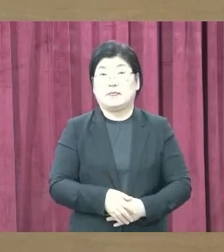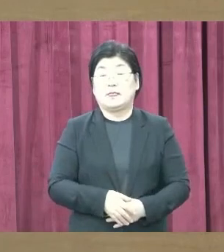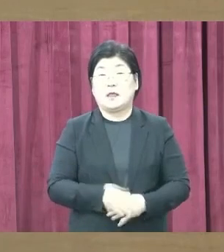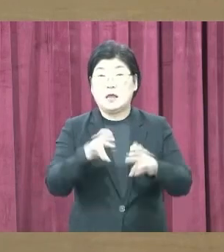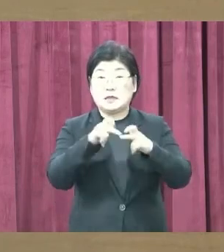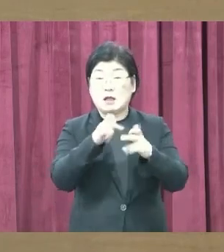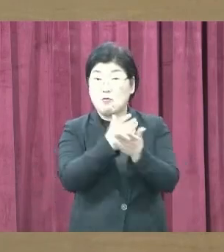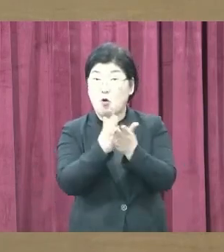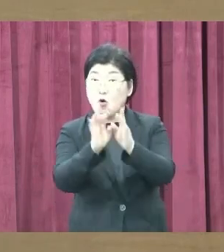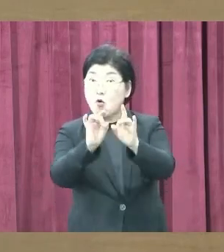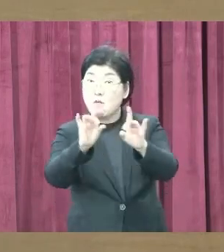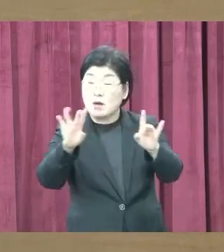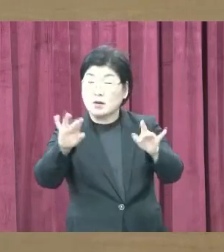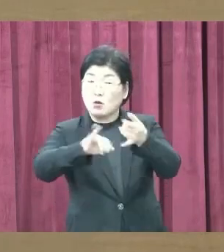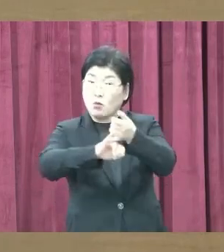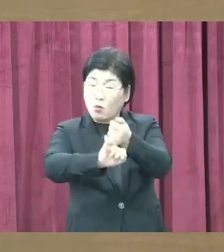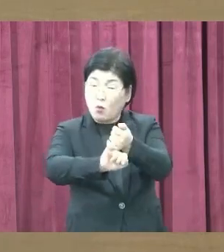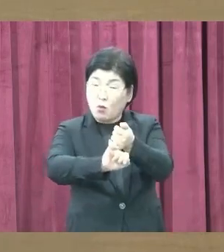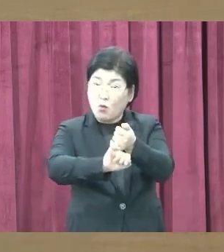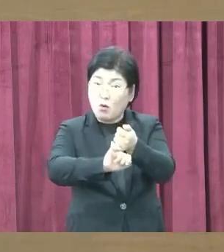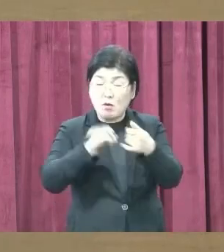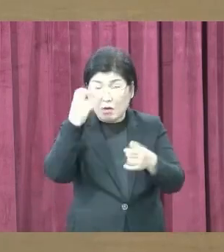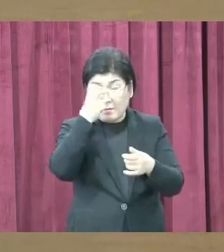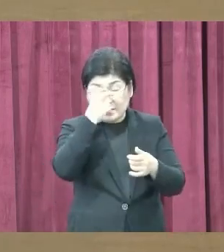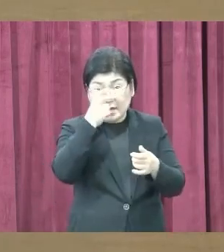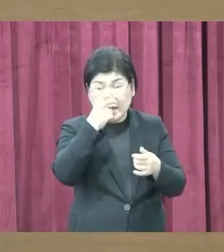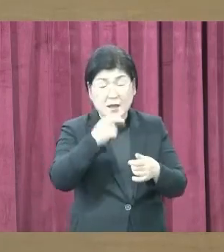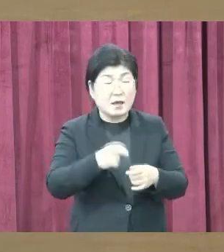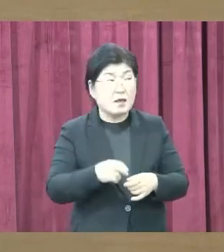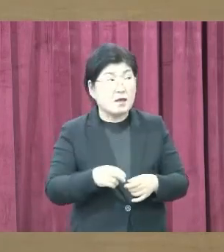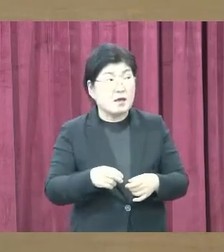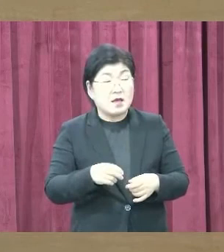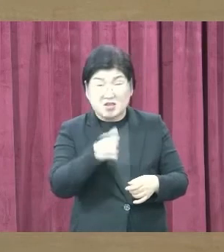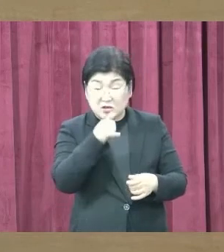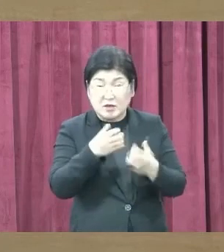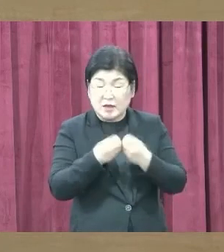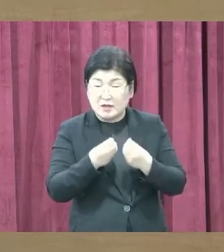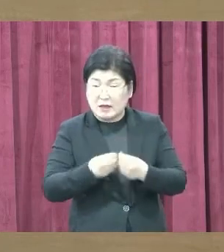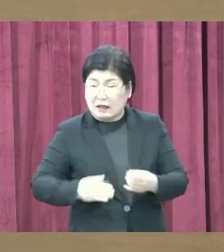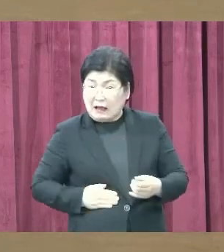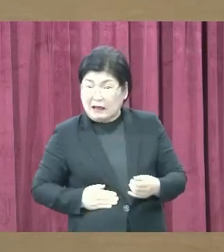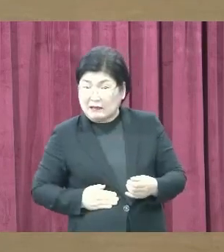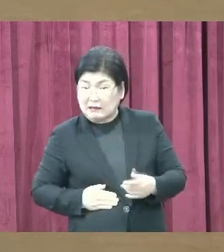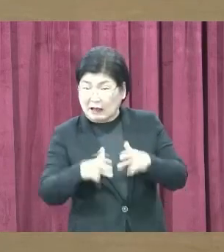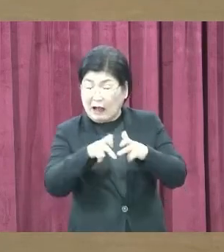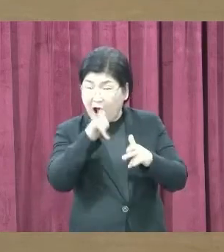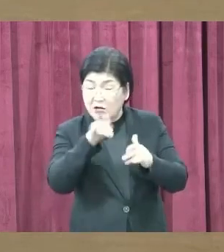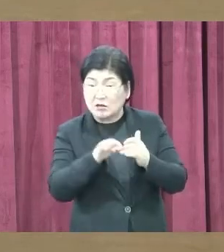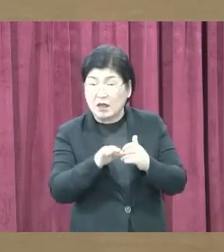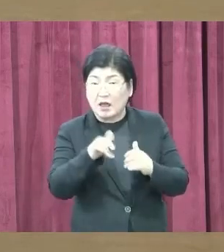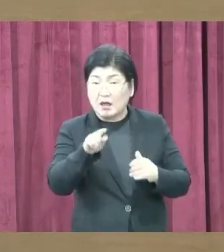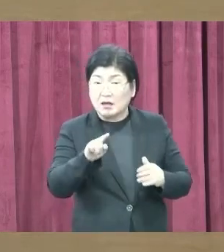장애 유형별로 필수 검진 항목과 주기가 다르게 권고되는지요. 예를 들어 간 기능 장애를 갖고 계신 분께는